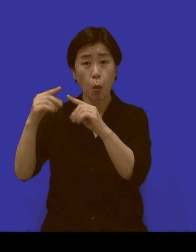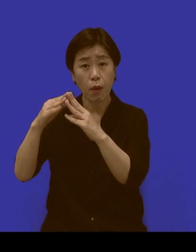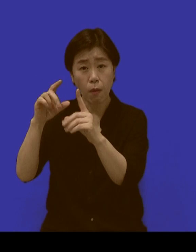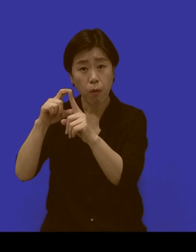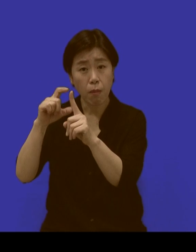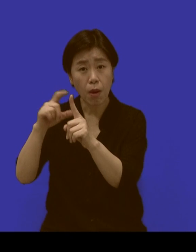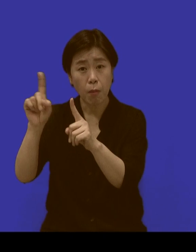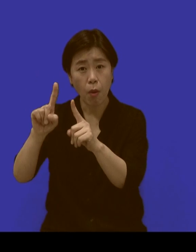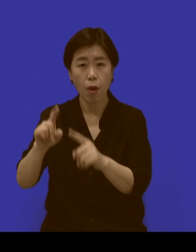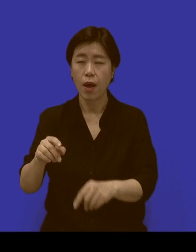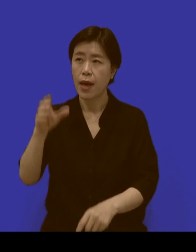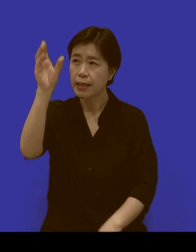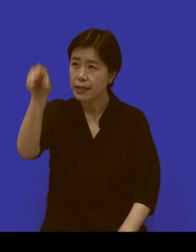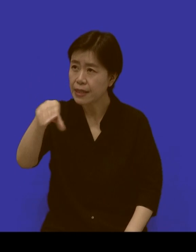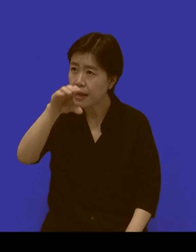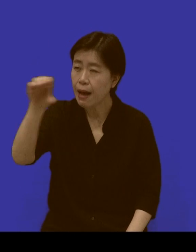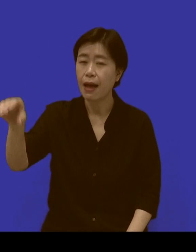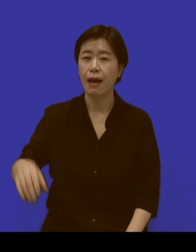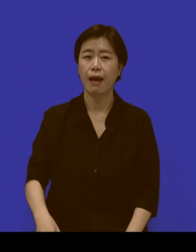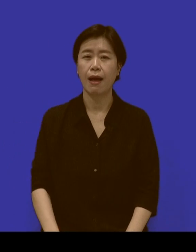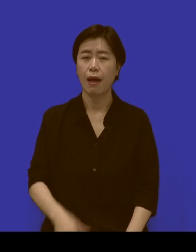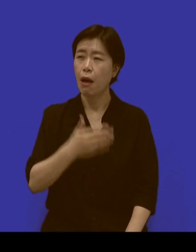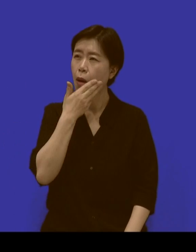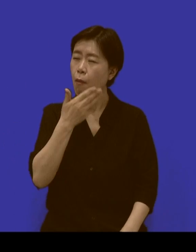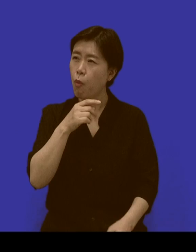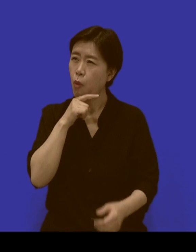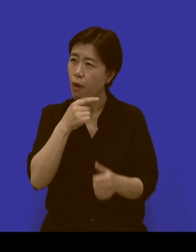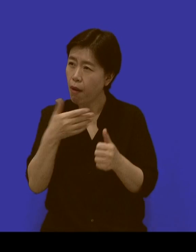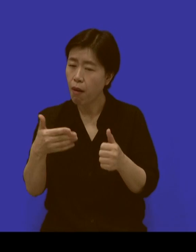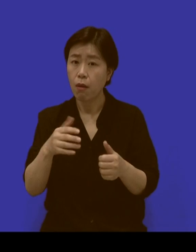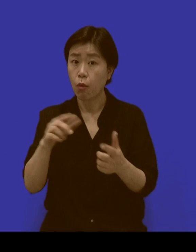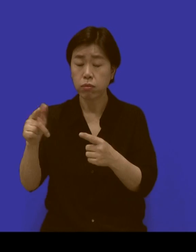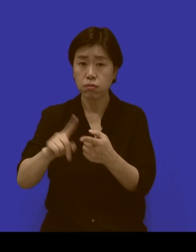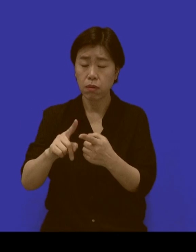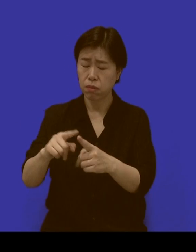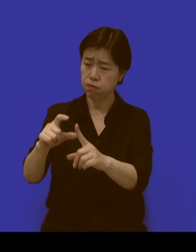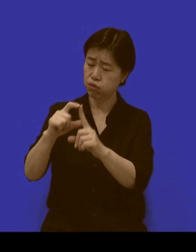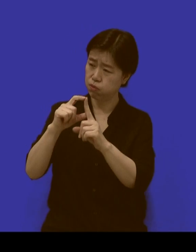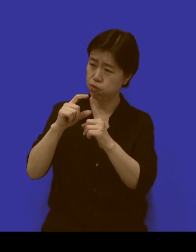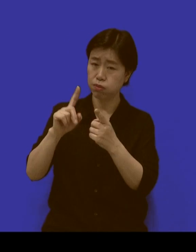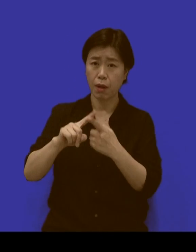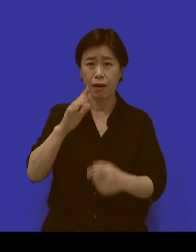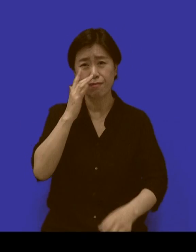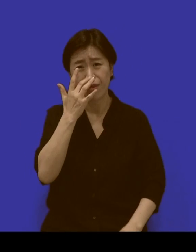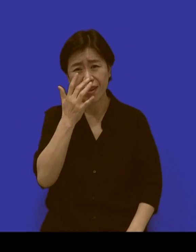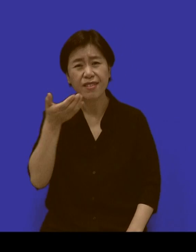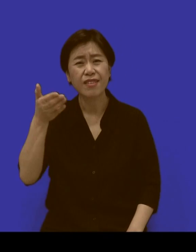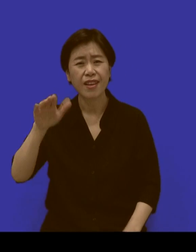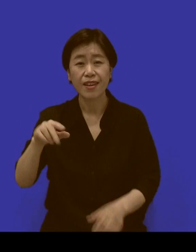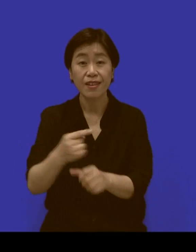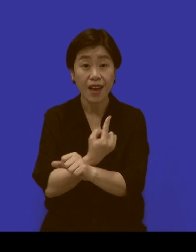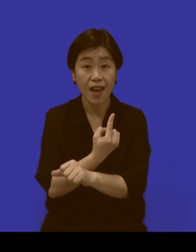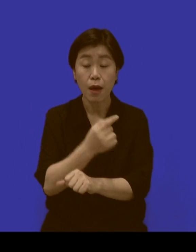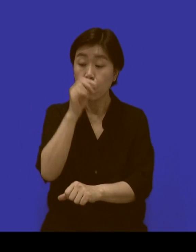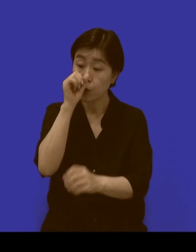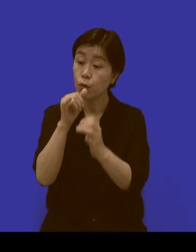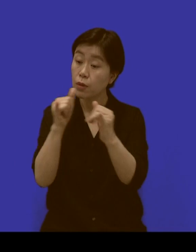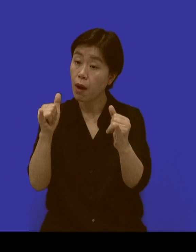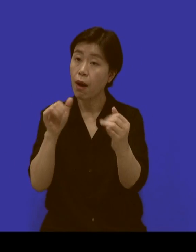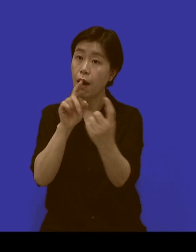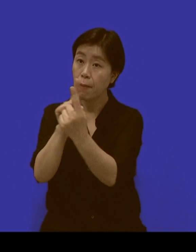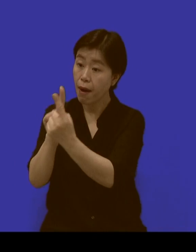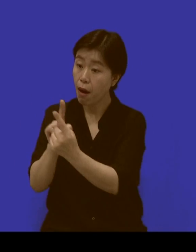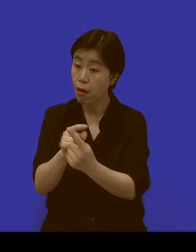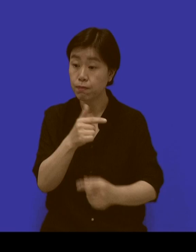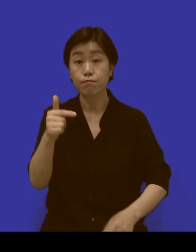예수 십자가의 은혜 이런 거는 다 어떤 외계어 같았어요. 무슨 얘기인지 하나도 모르겠고 예. 그냥 좋은 사람들이 예. 있는 곳이 좋았고